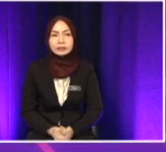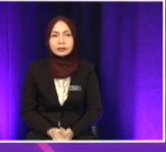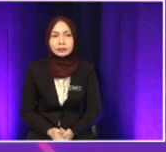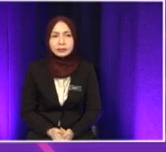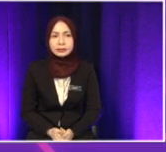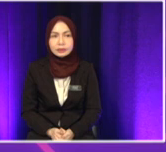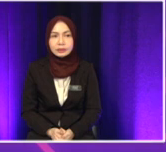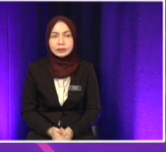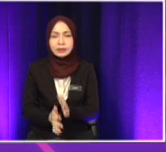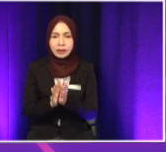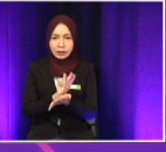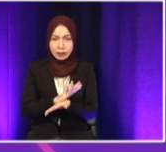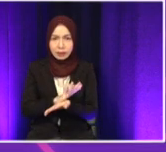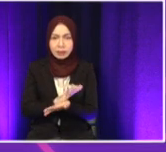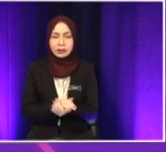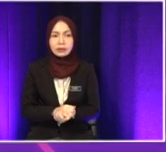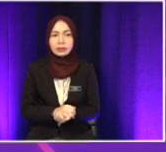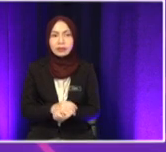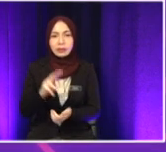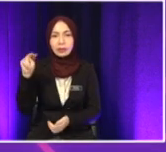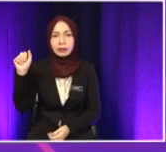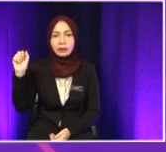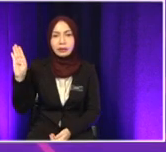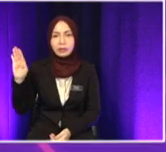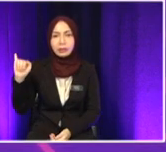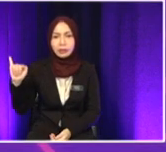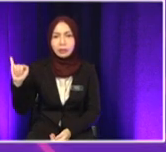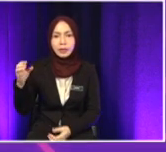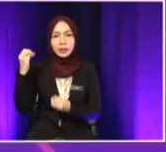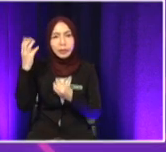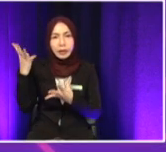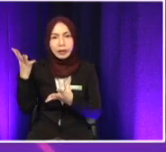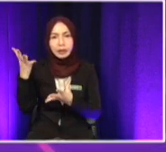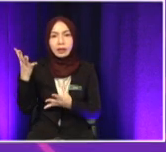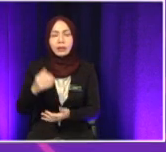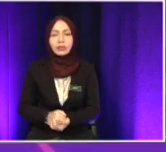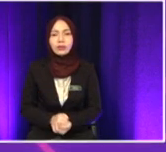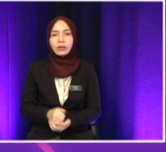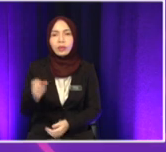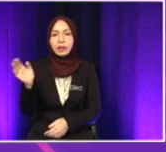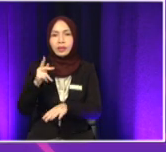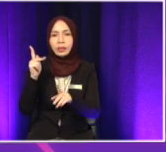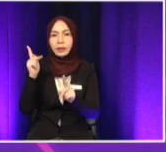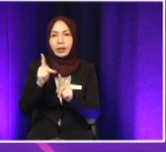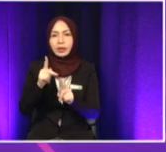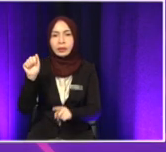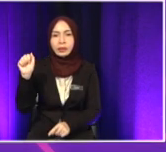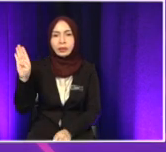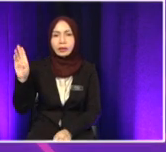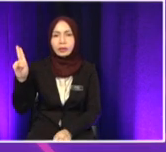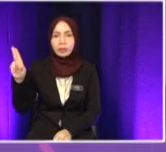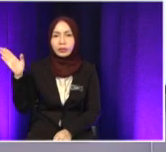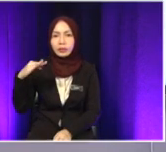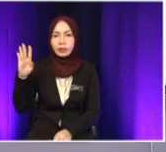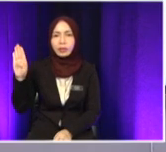wahai Abu Bakar Sesungguhnya setiap kaum itu mempunyai hari raya dan ini ialah hari raya kita riwayat Ibnu